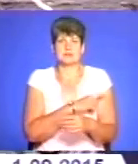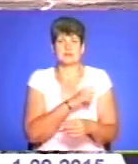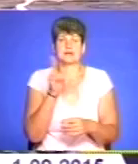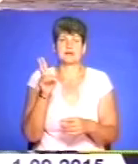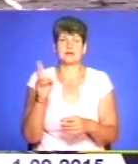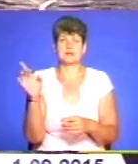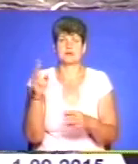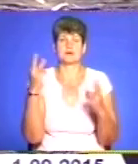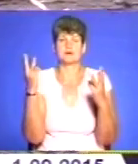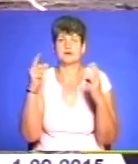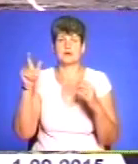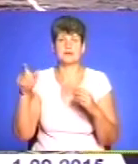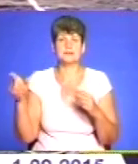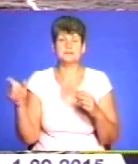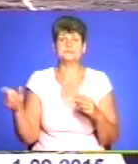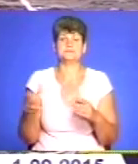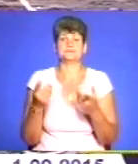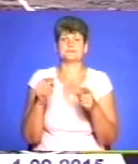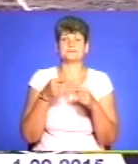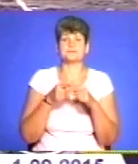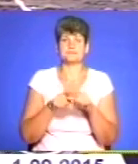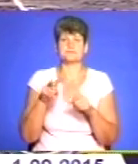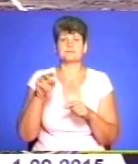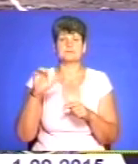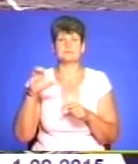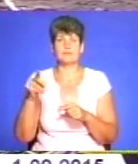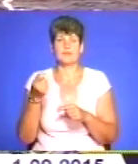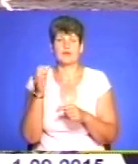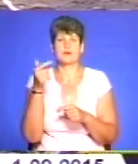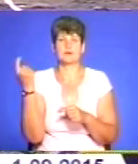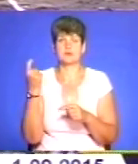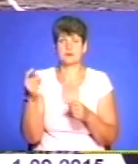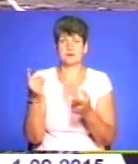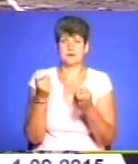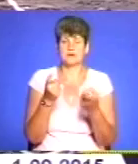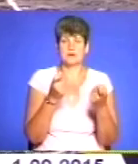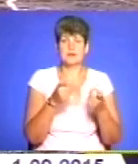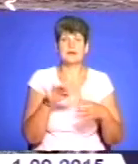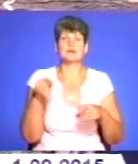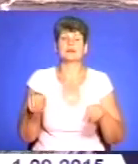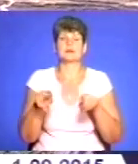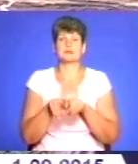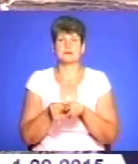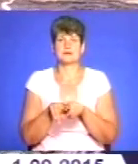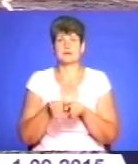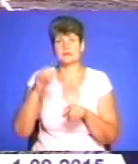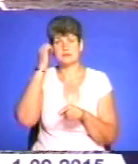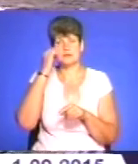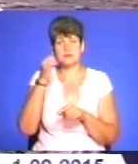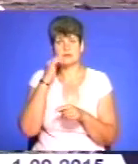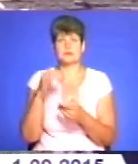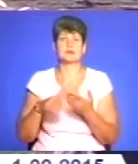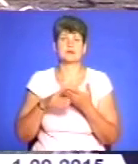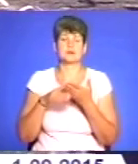Також для гасіння пожежі залучалася техніка Кременецького лісгоспу, сили і засоби сільської ради, а також завдяки і